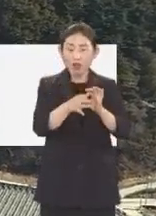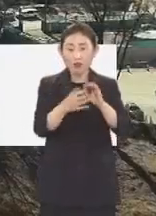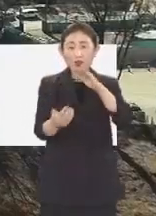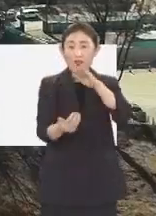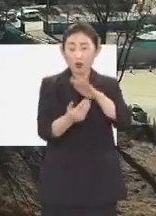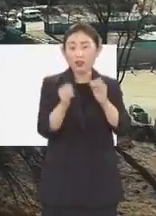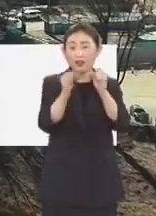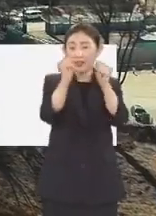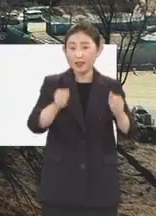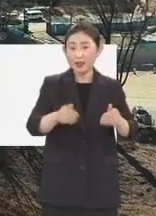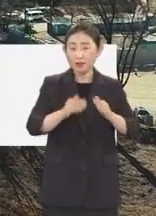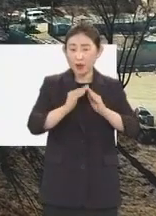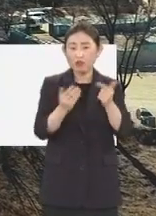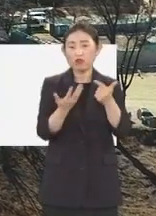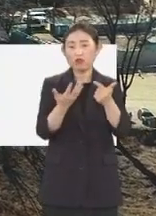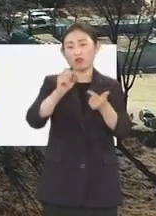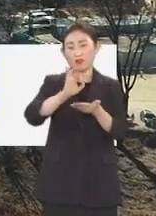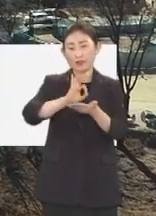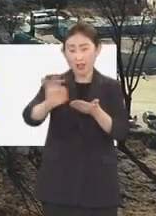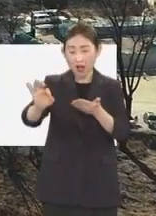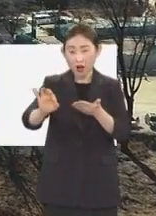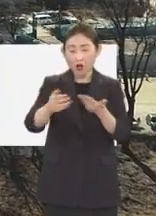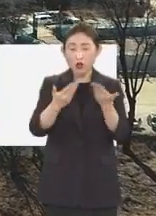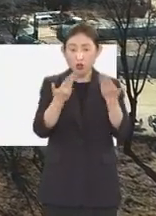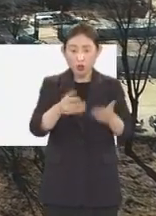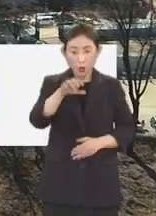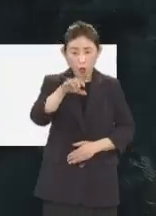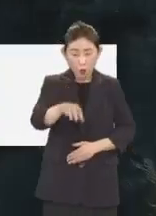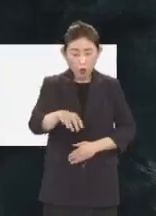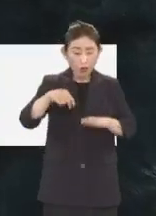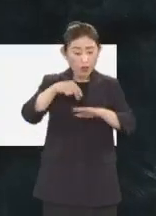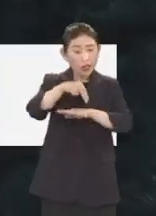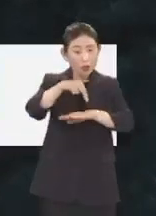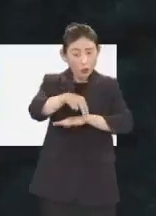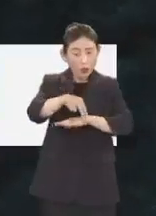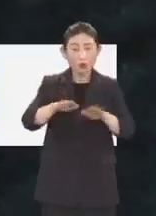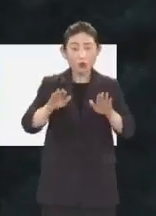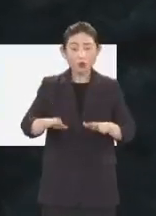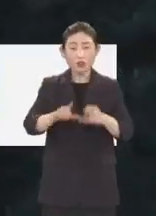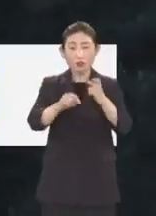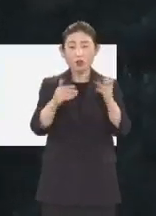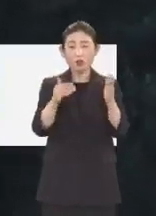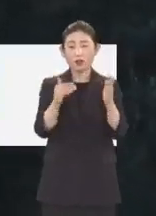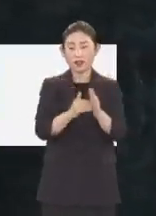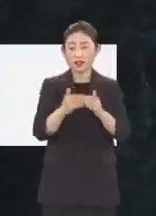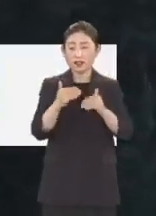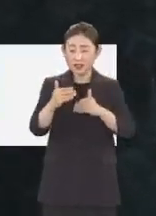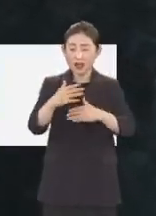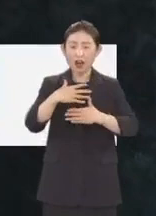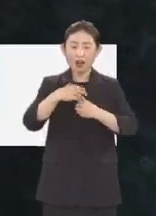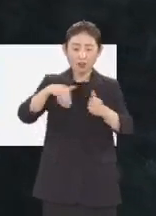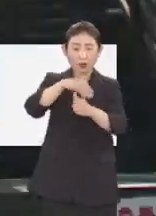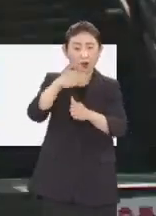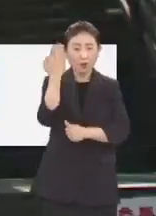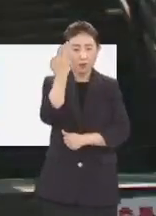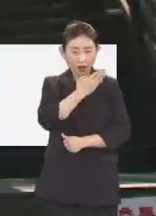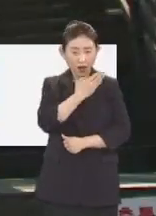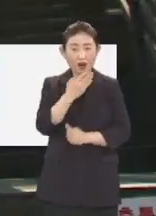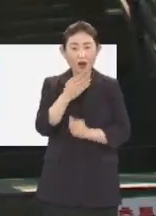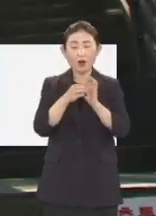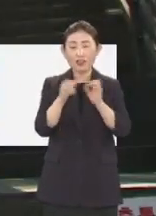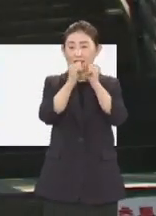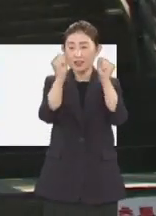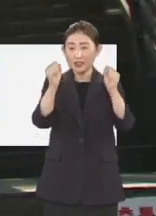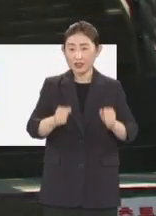총사업비 6억원을 투입해 스마트 쉼터와 스마트 횡단보도 등 올 연말까지 체계적이고 안전한 관리 시스템을